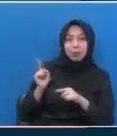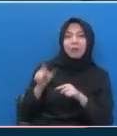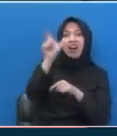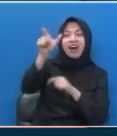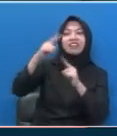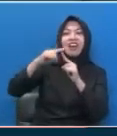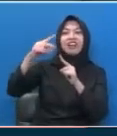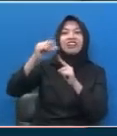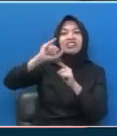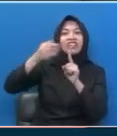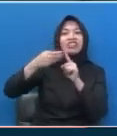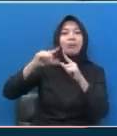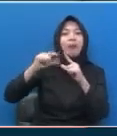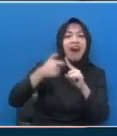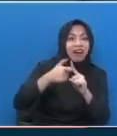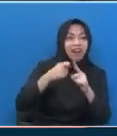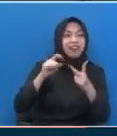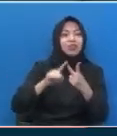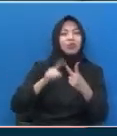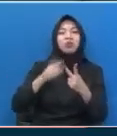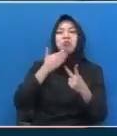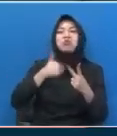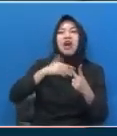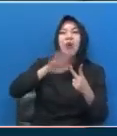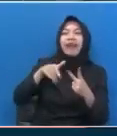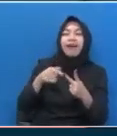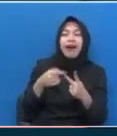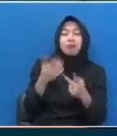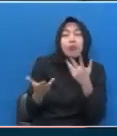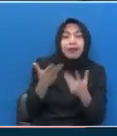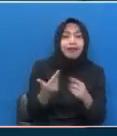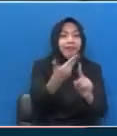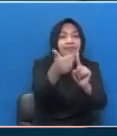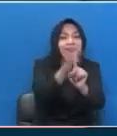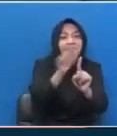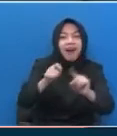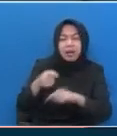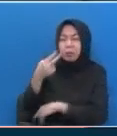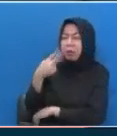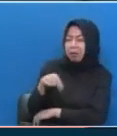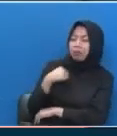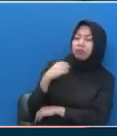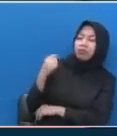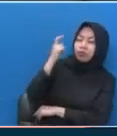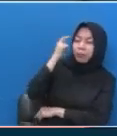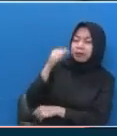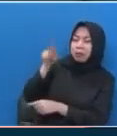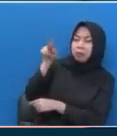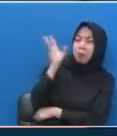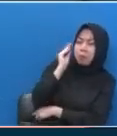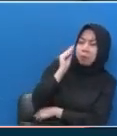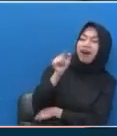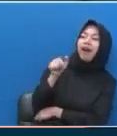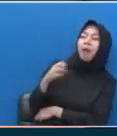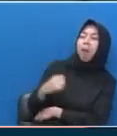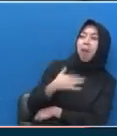keluarga dan sebagainya ini akan memberikan suatu keringanan karena aspek empiris sosiologis itu suatu pertimbangan yang tidak ternakkan